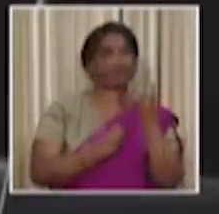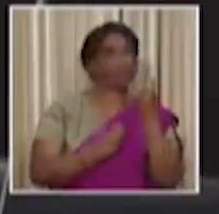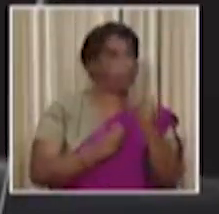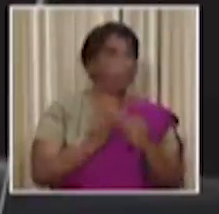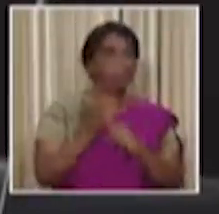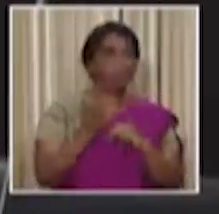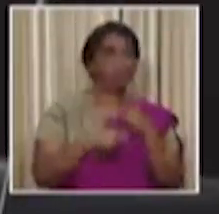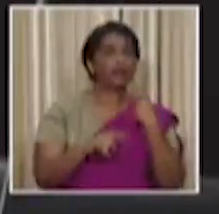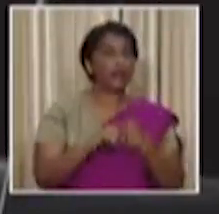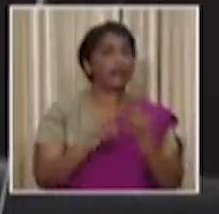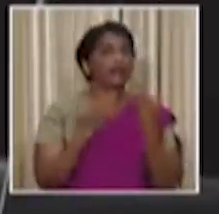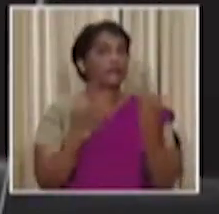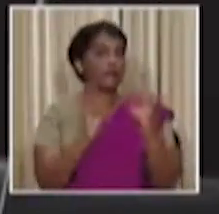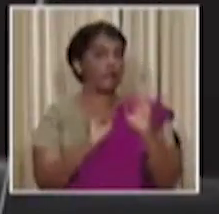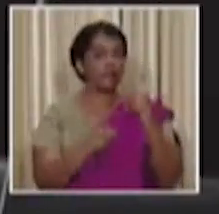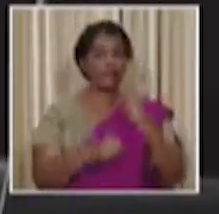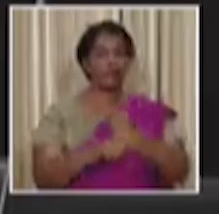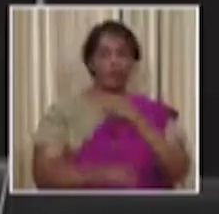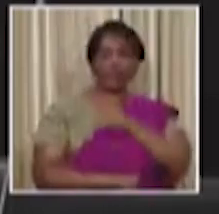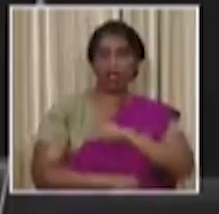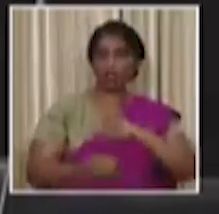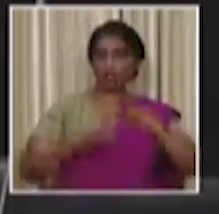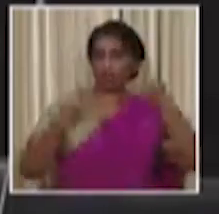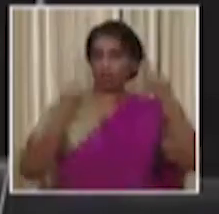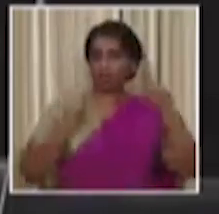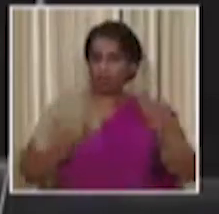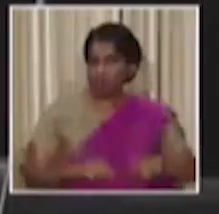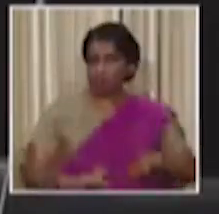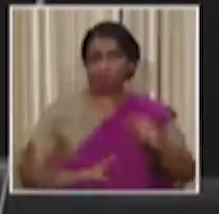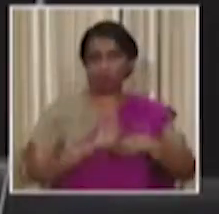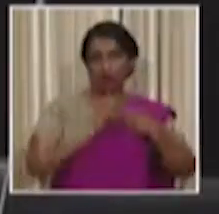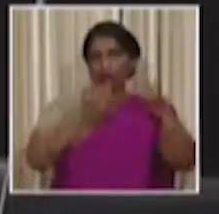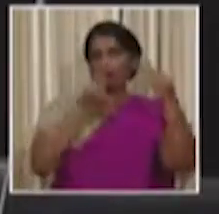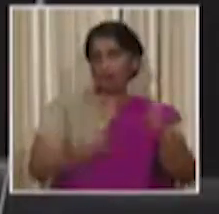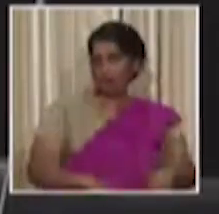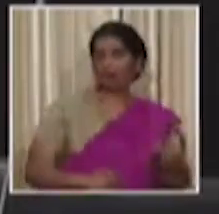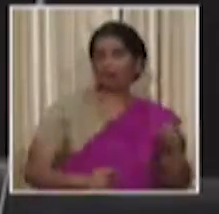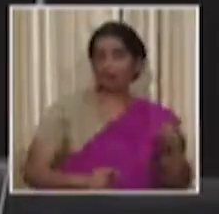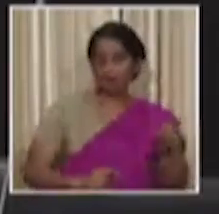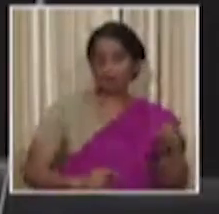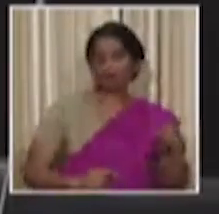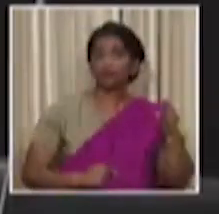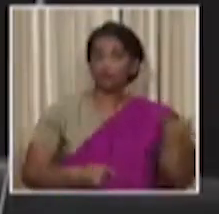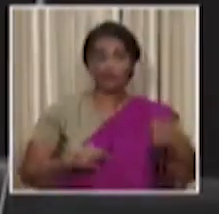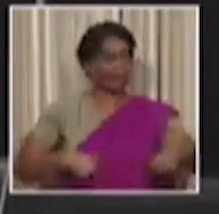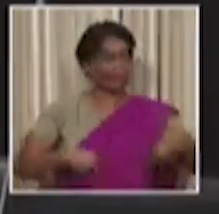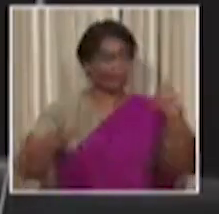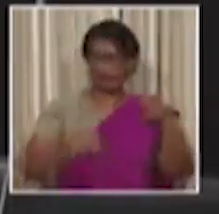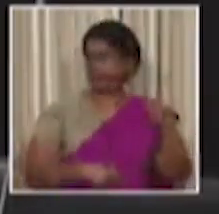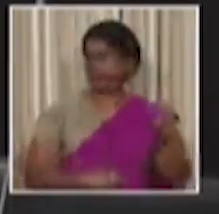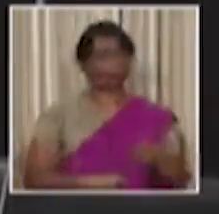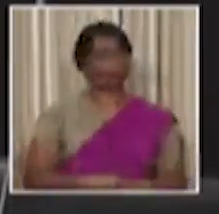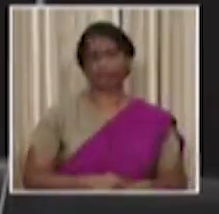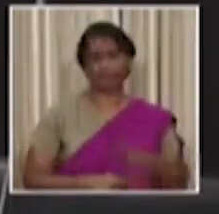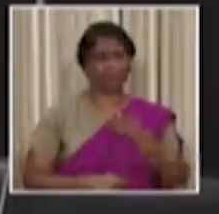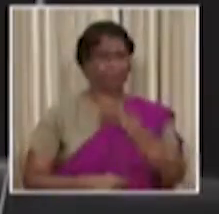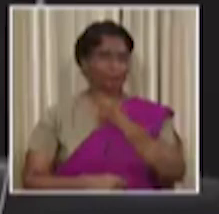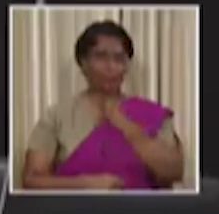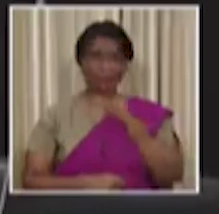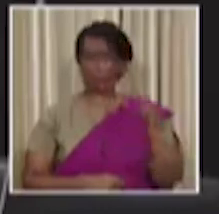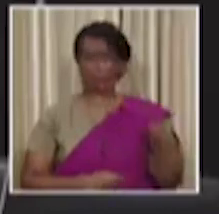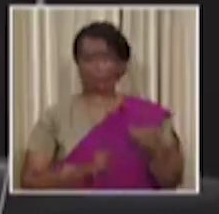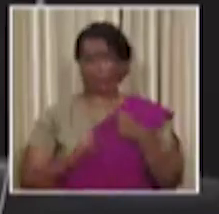බදු සහනය නිසා රජේ ආදායම කඩාවැටීම නිසා රට බංකොලොත් වුණා කියලා. මේ තර්කය සම්පූර්ණයෙන්ම සාවද්‍යයි ගරු